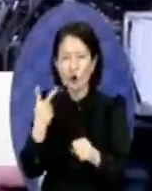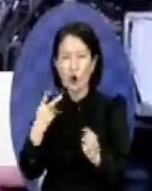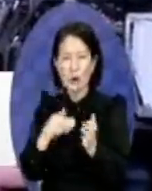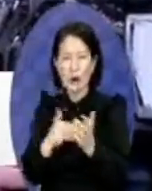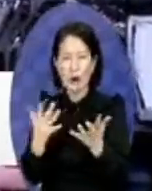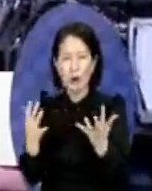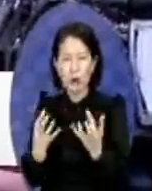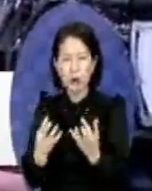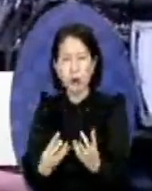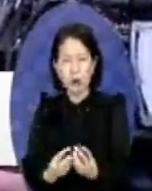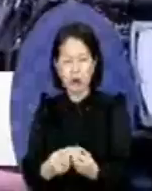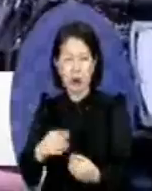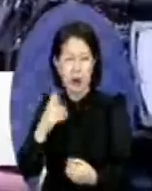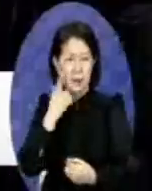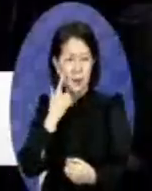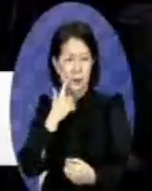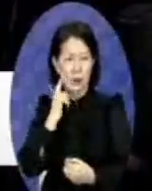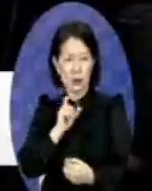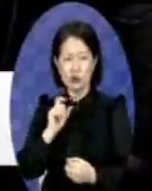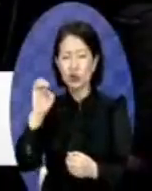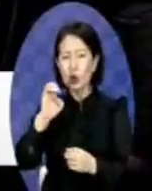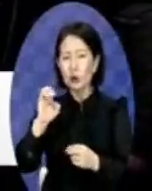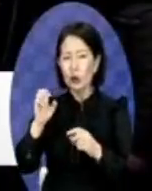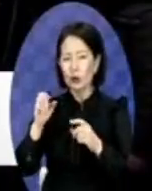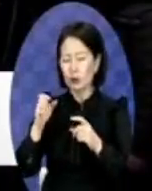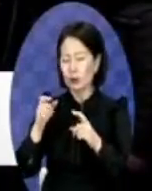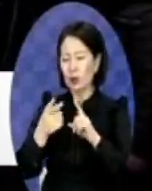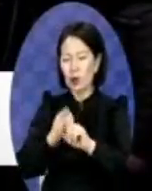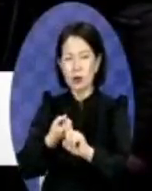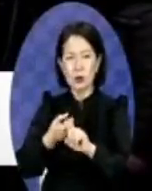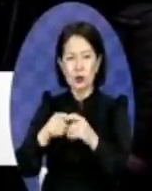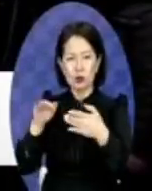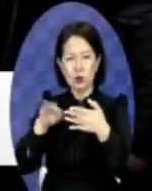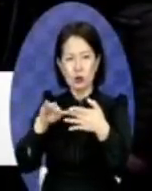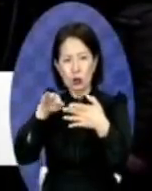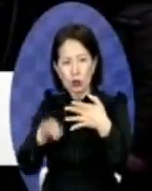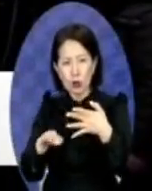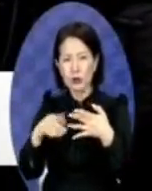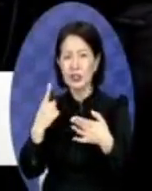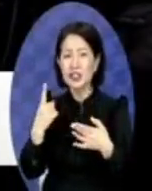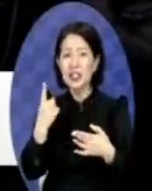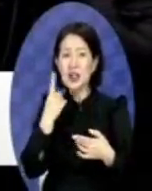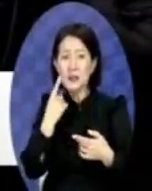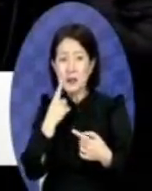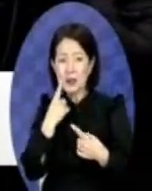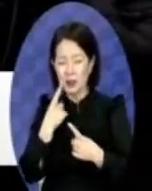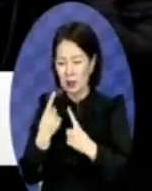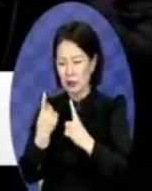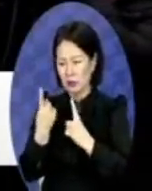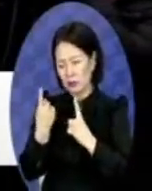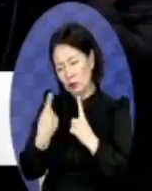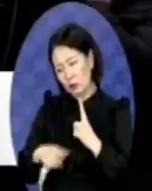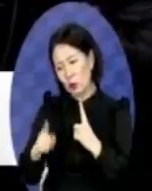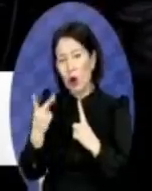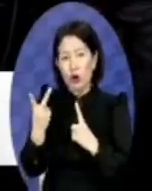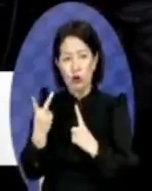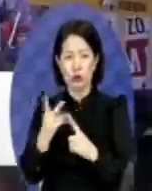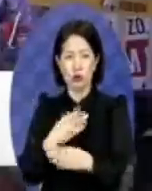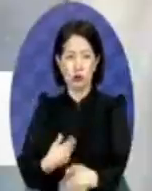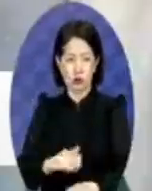тус улсын эмэгтэйчүүд Европын холбооны орнуудын дунджаас доогуур буюу нэг эмэгтэй одоо нэгээс хоёр хүүхэдэл төрүүлж байгаа юм